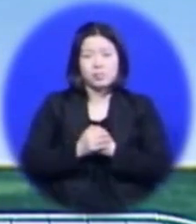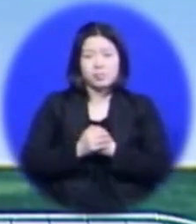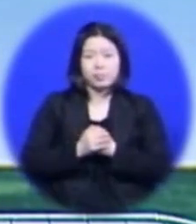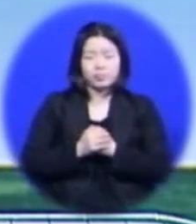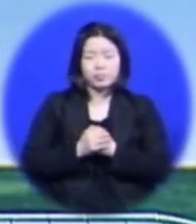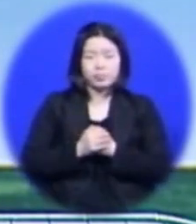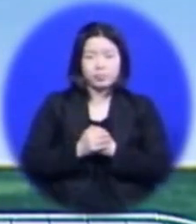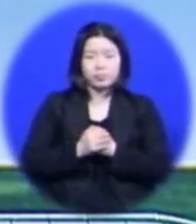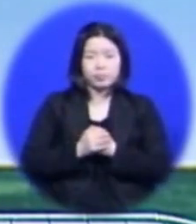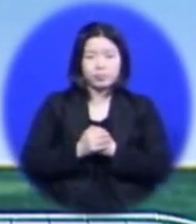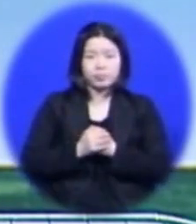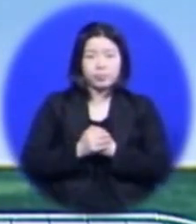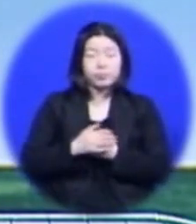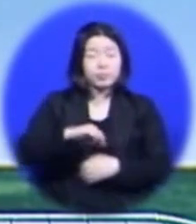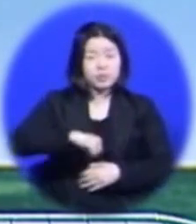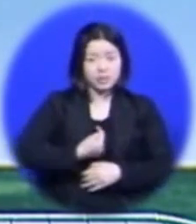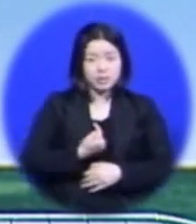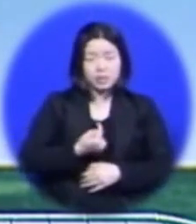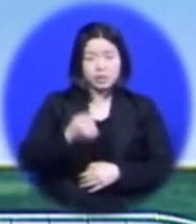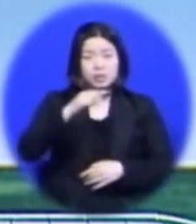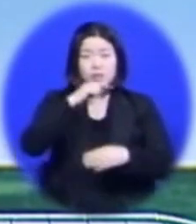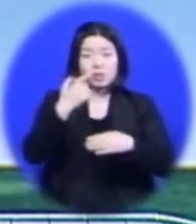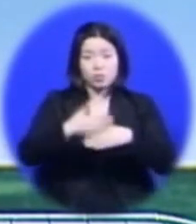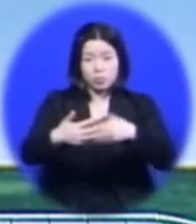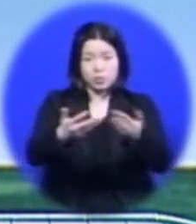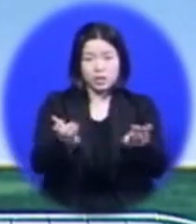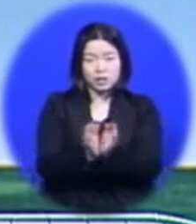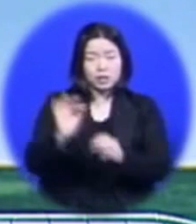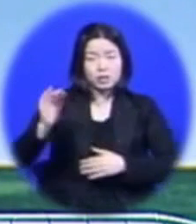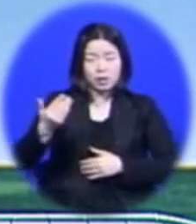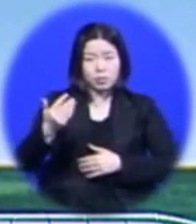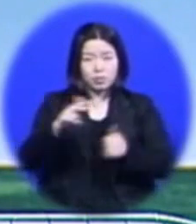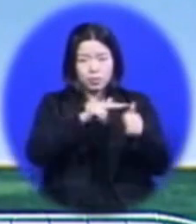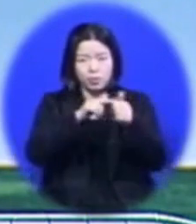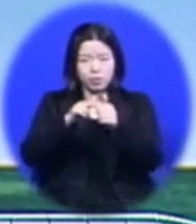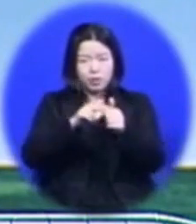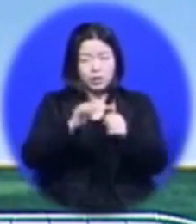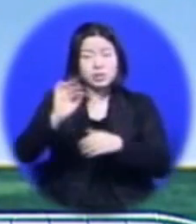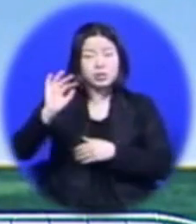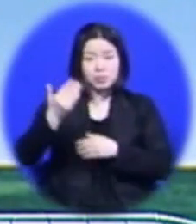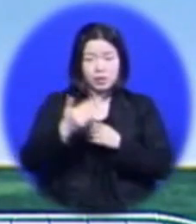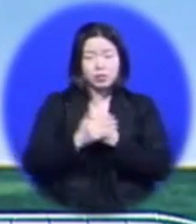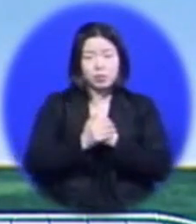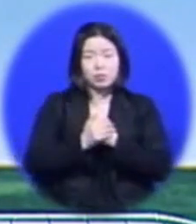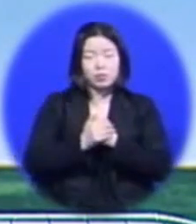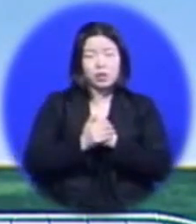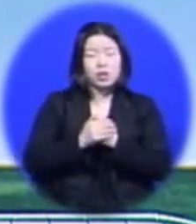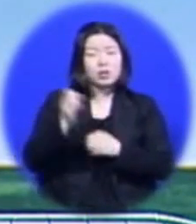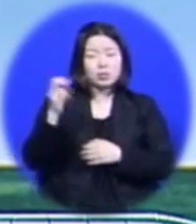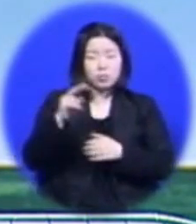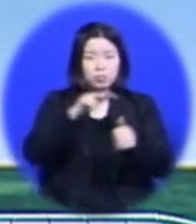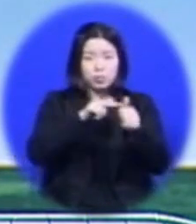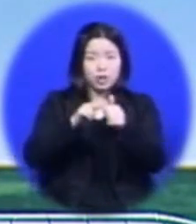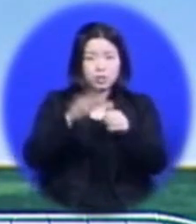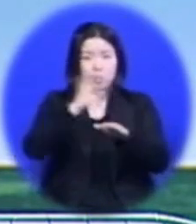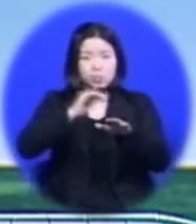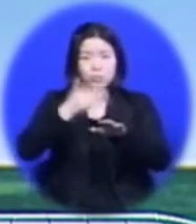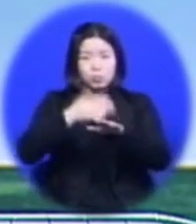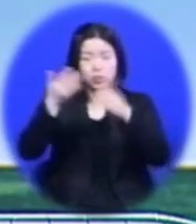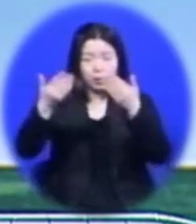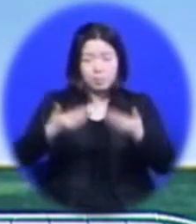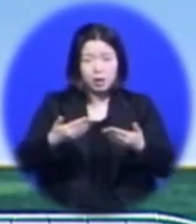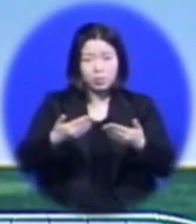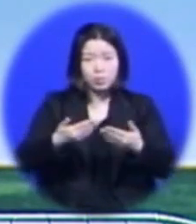자기는 공산당이 되고 간첩이 되고 그리고 간첩의 훈련을 받고